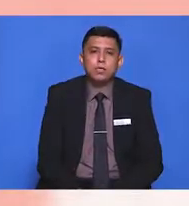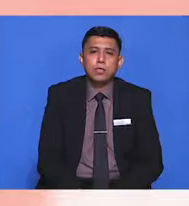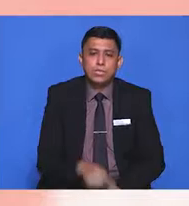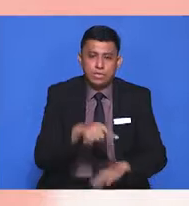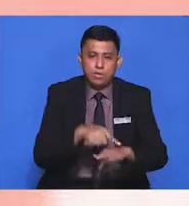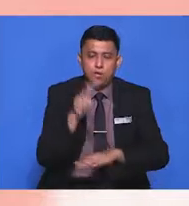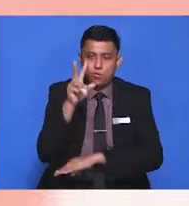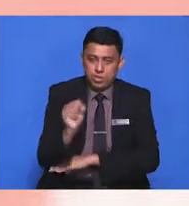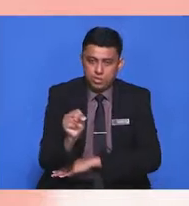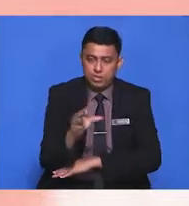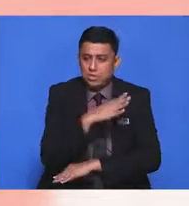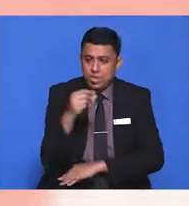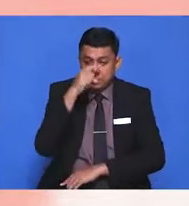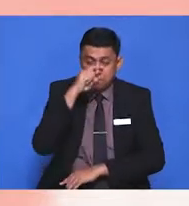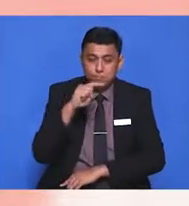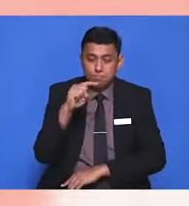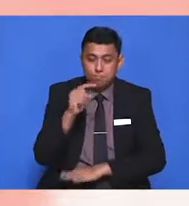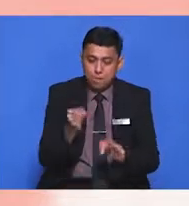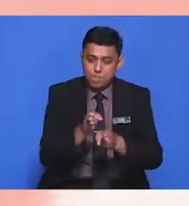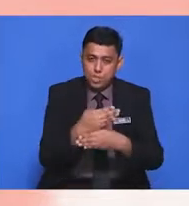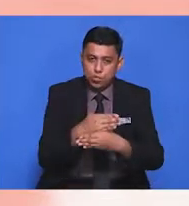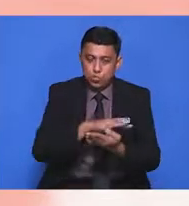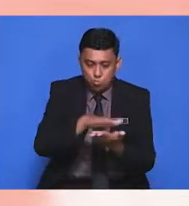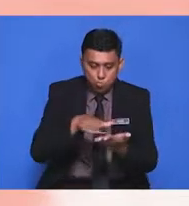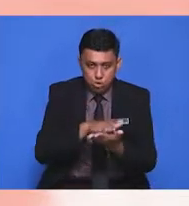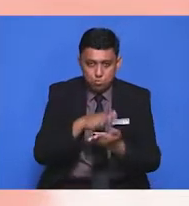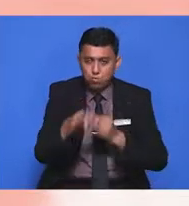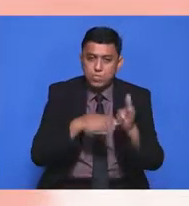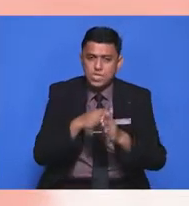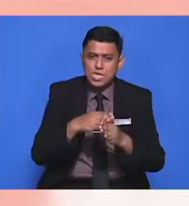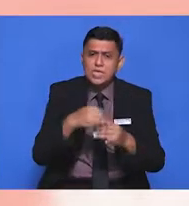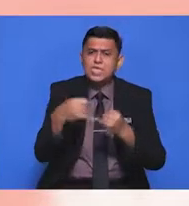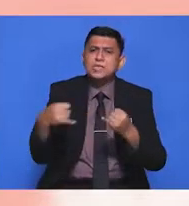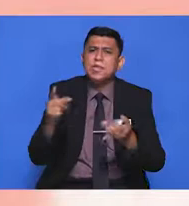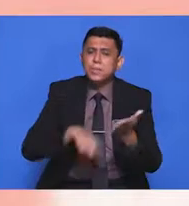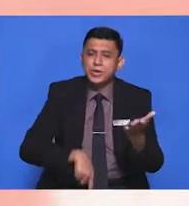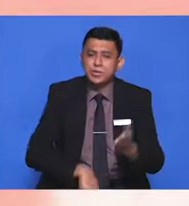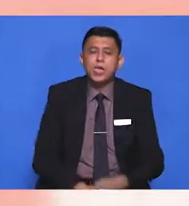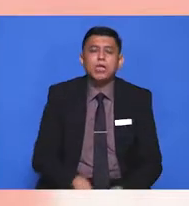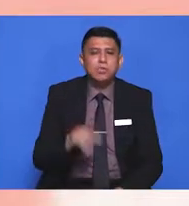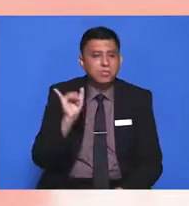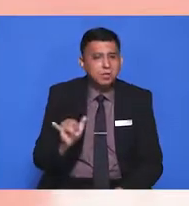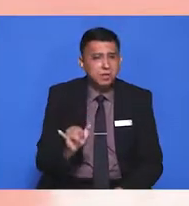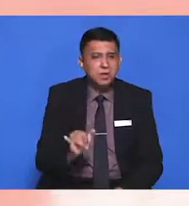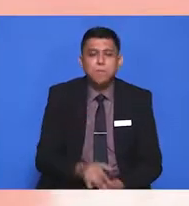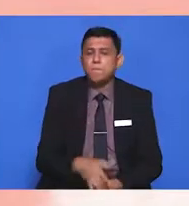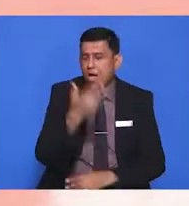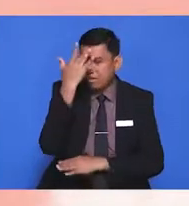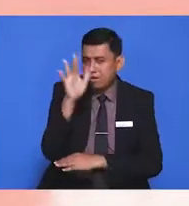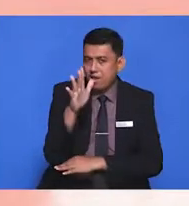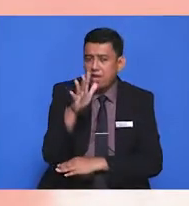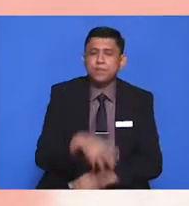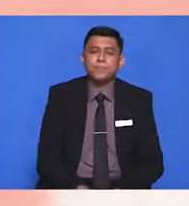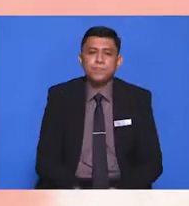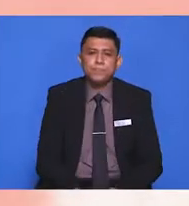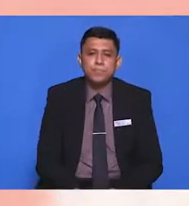Chao Phraya di Thailand merupakan bentuk muka bumi jenis? Bijak murid-murid, bentuk muka bumi bagi delta